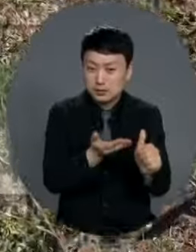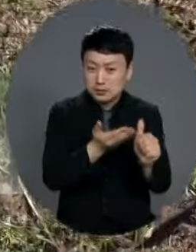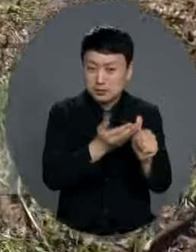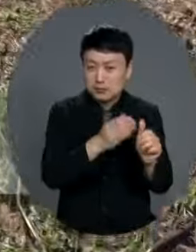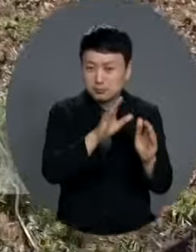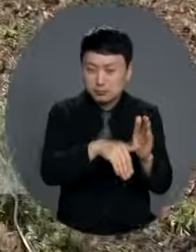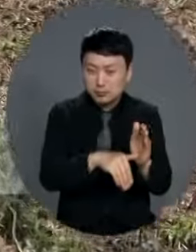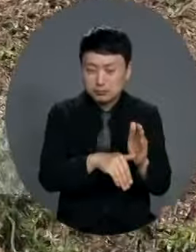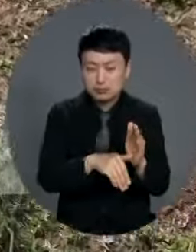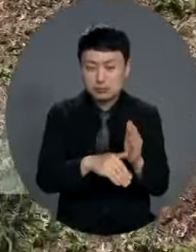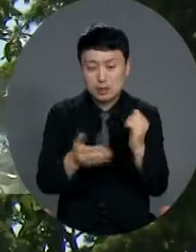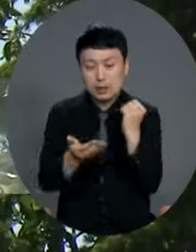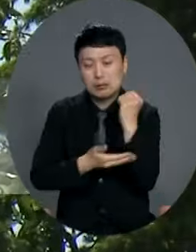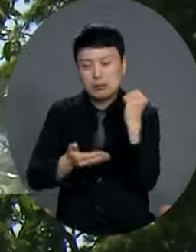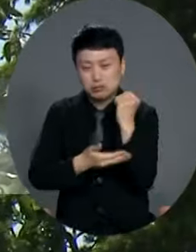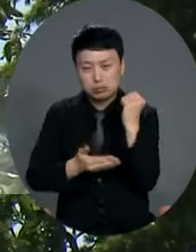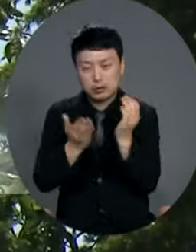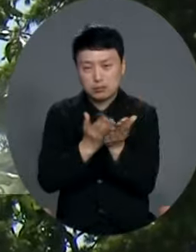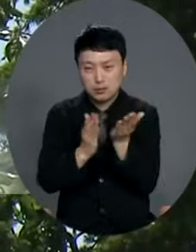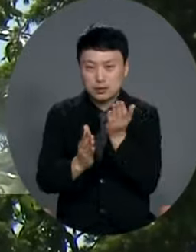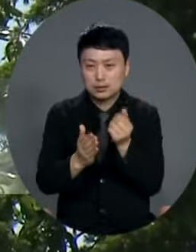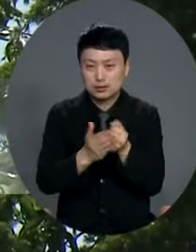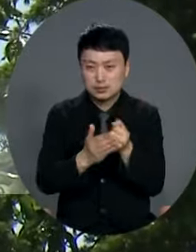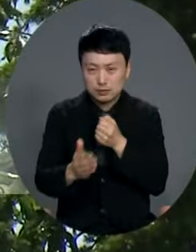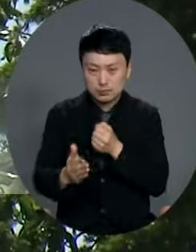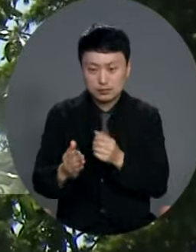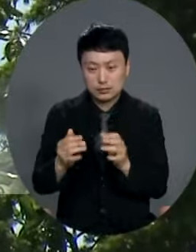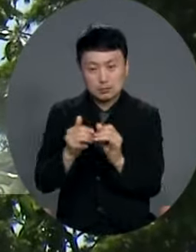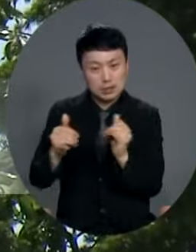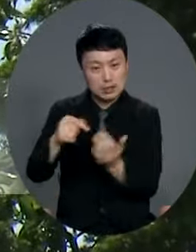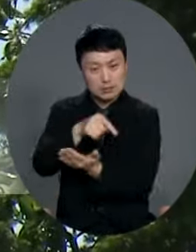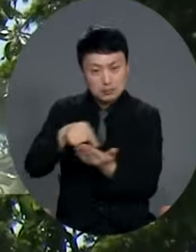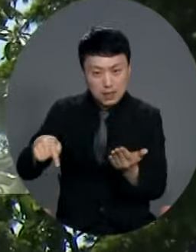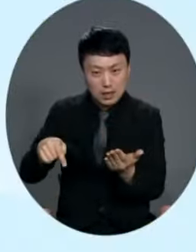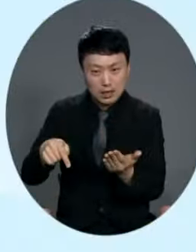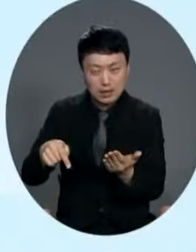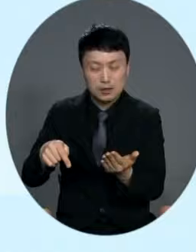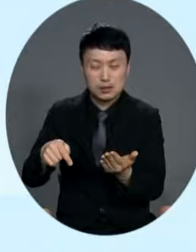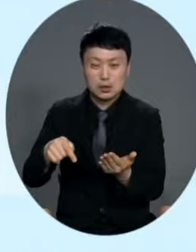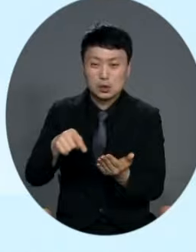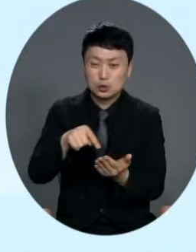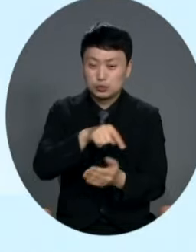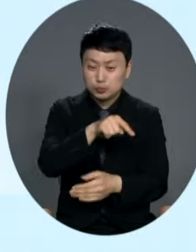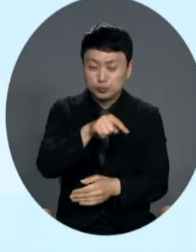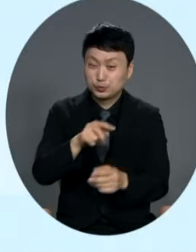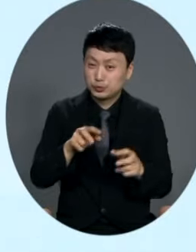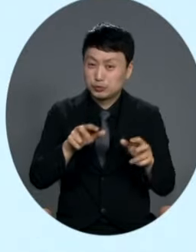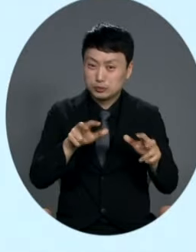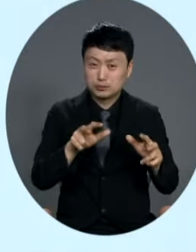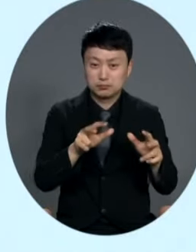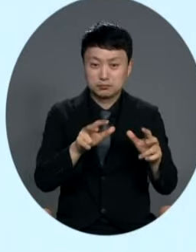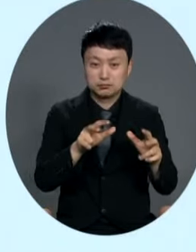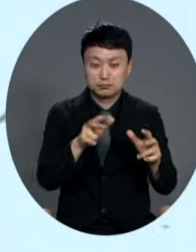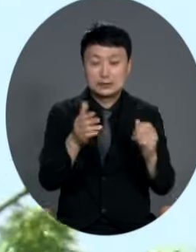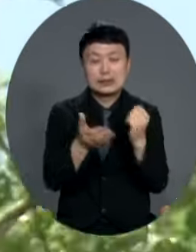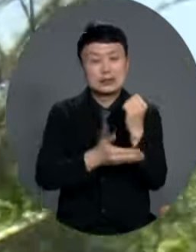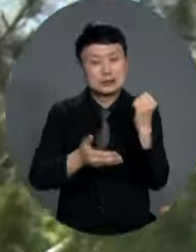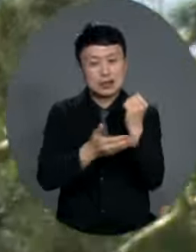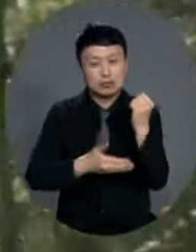있다고 비판했습니다. 주민 피해로 새들의 서식지를 옮겨야 하더라도 시기와 방법이 잘못됐다는